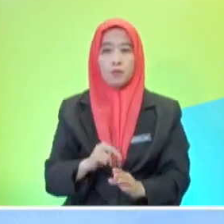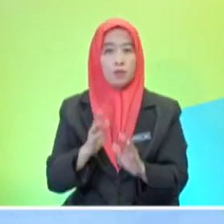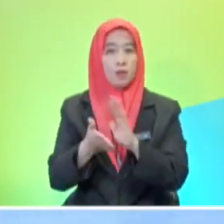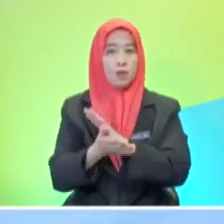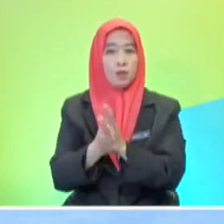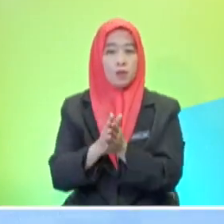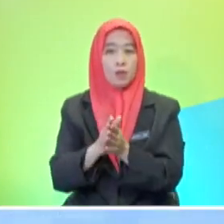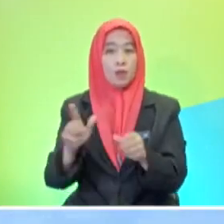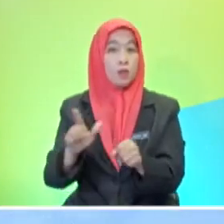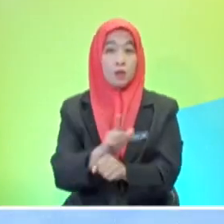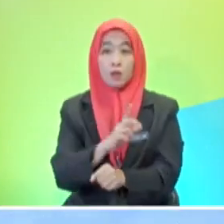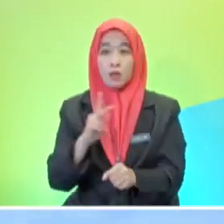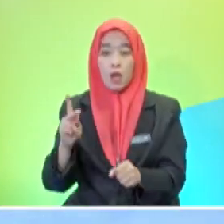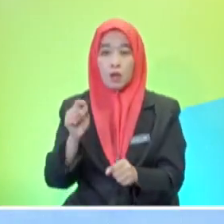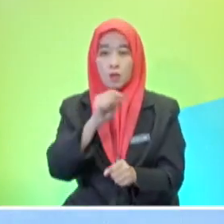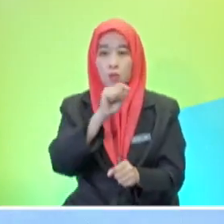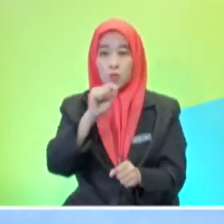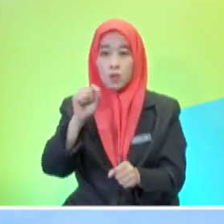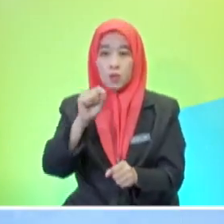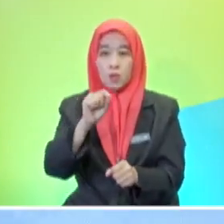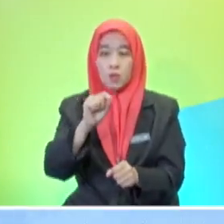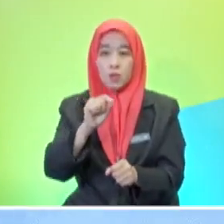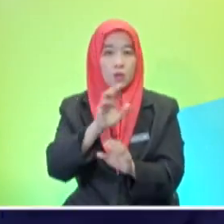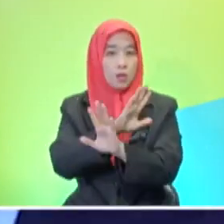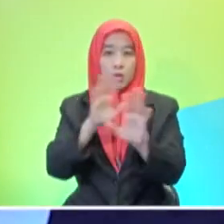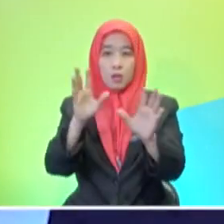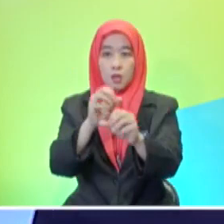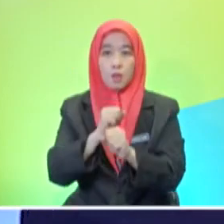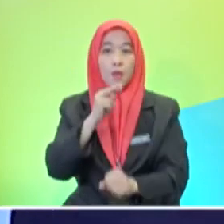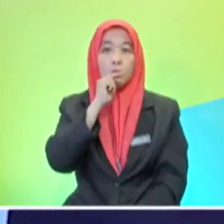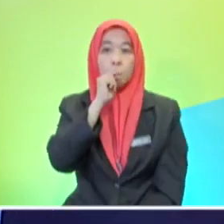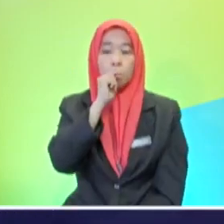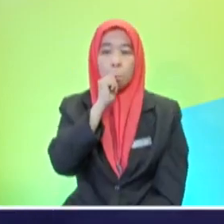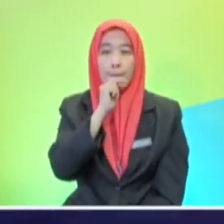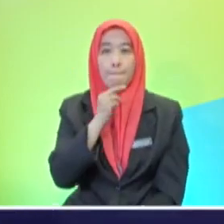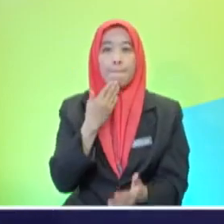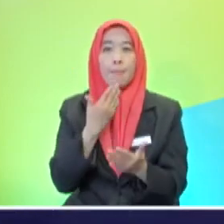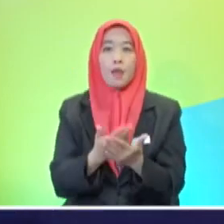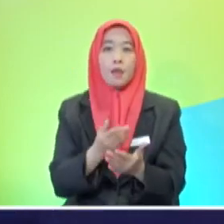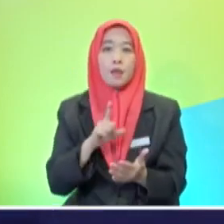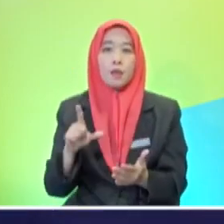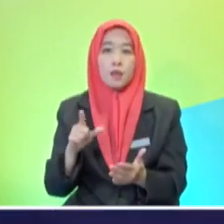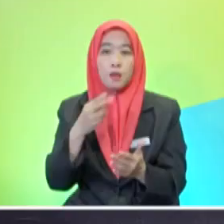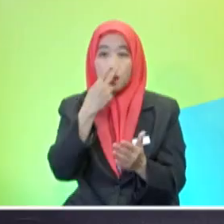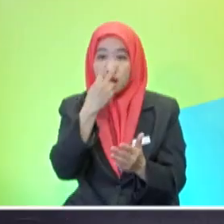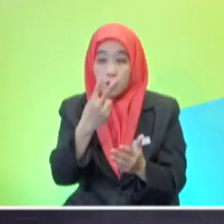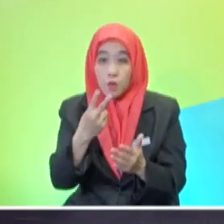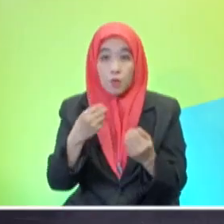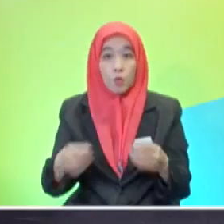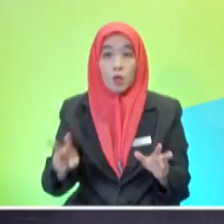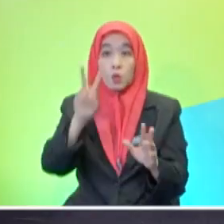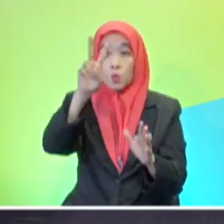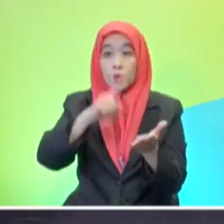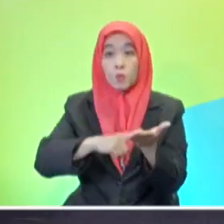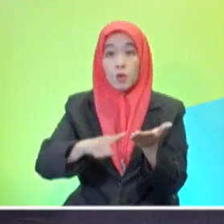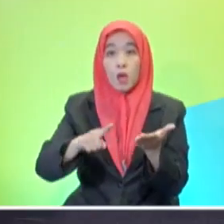tolong lengkapkan di situ nutriennya? Okay. Tidak mendapat nutrien. Okey, baiklah. Jadi pemerhatian dia selepas 2 minggu. Apa